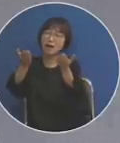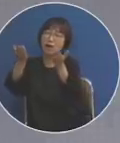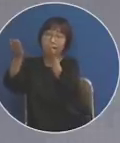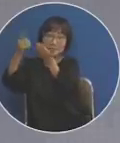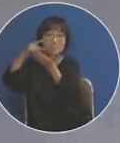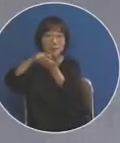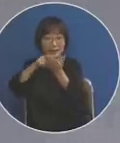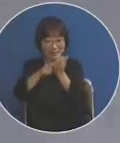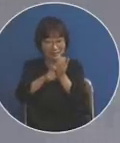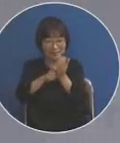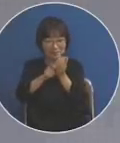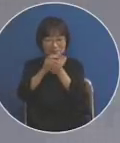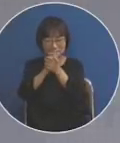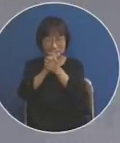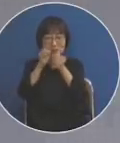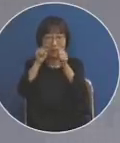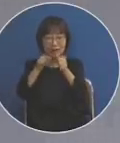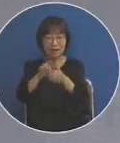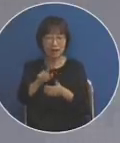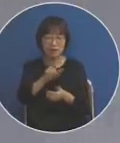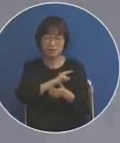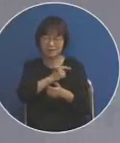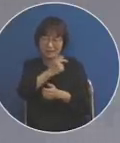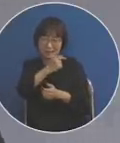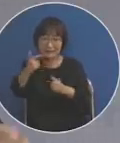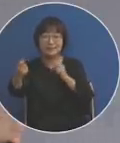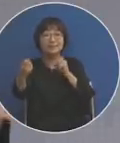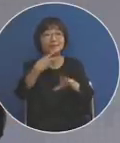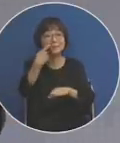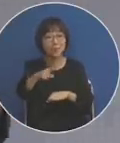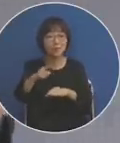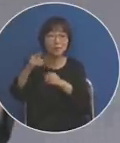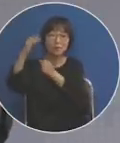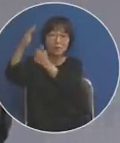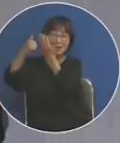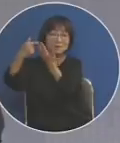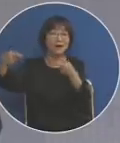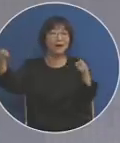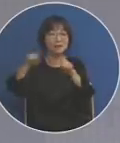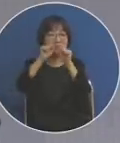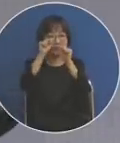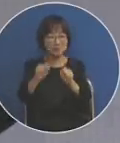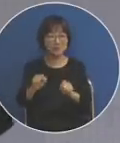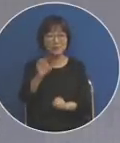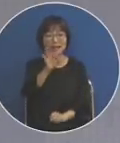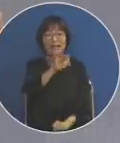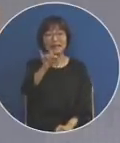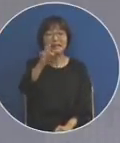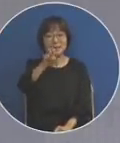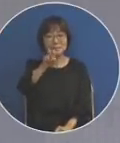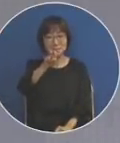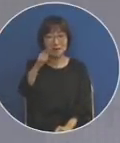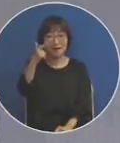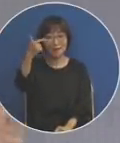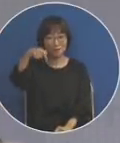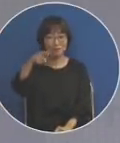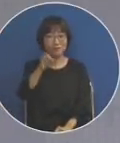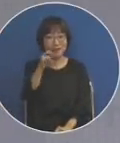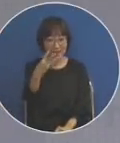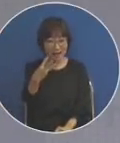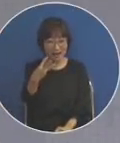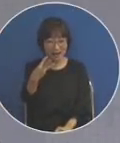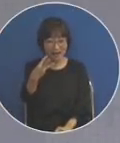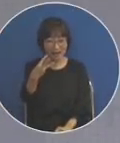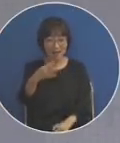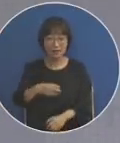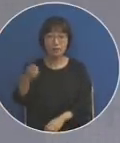응답이 이마누엘이지요. The greatest answer is Emmanuel. 그렇다면 최고의 성취가 뭡니까? 여호와의 영광이 나타나. Then the greatest